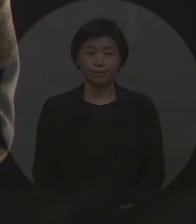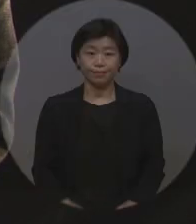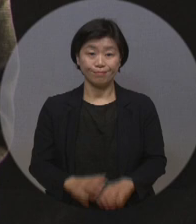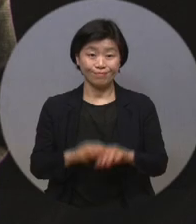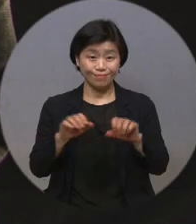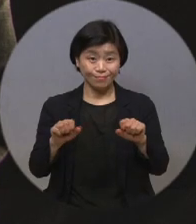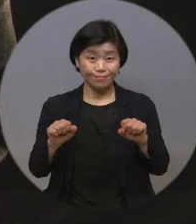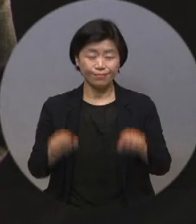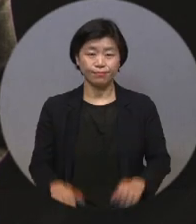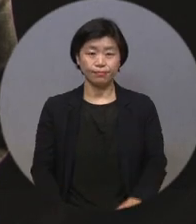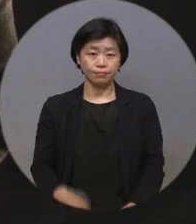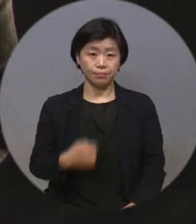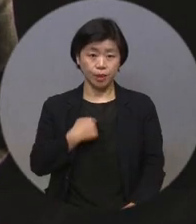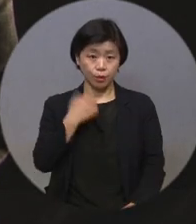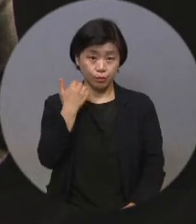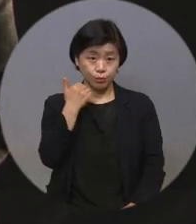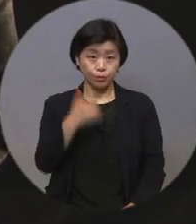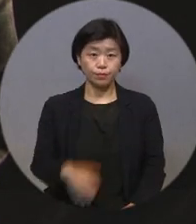저는